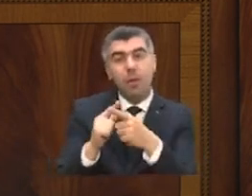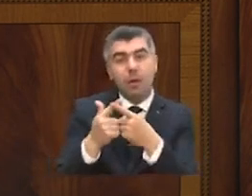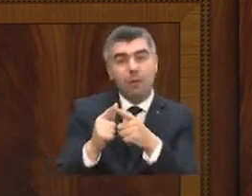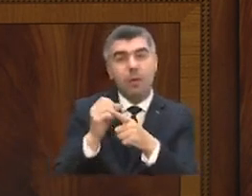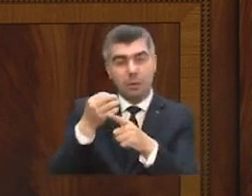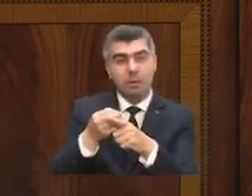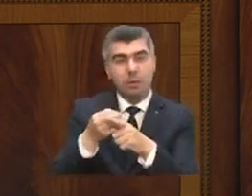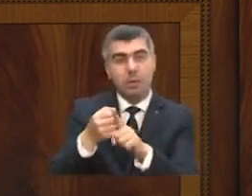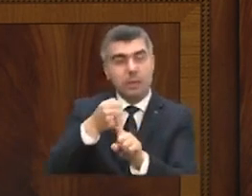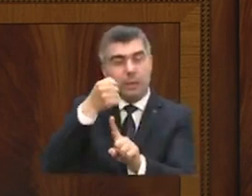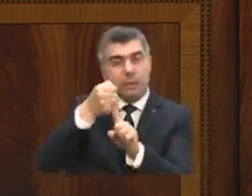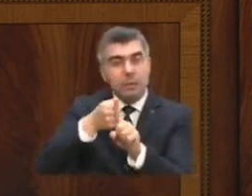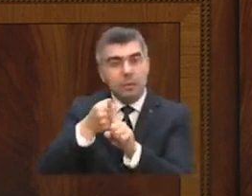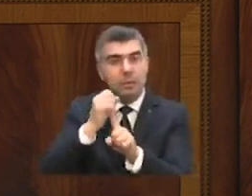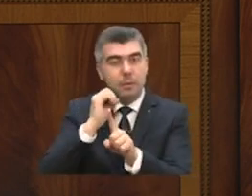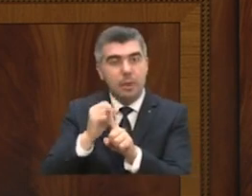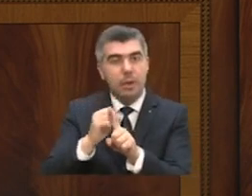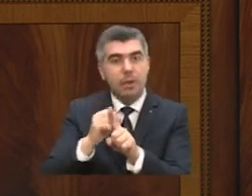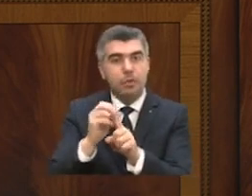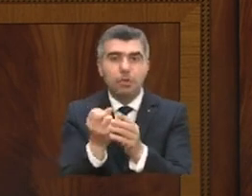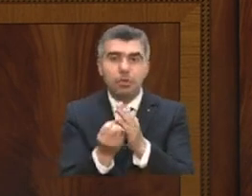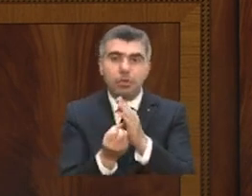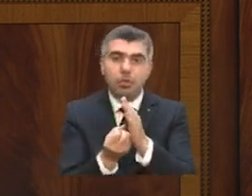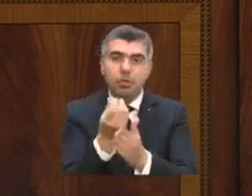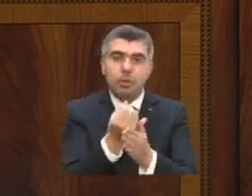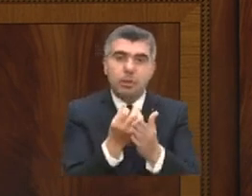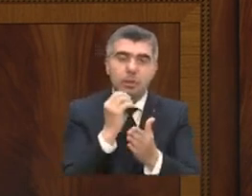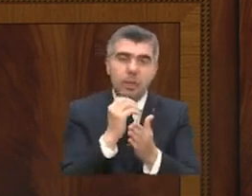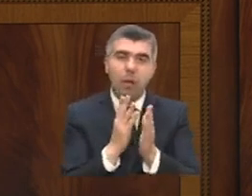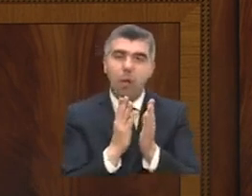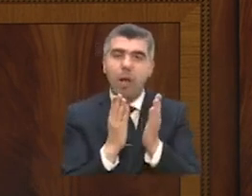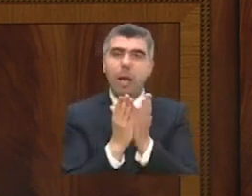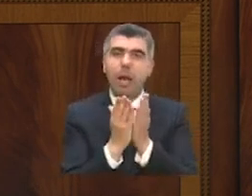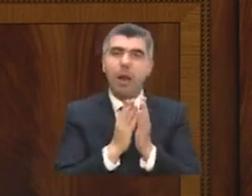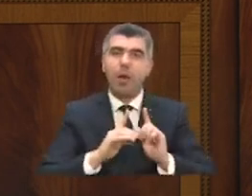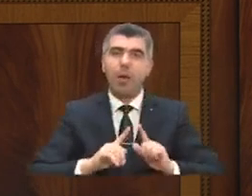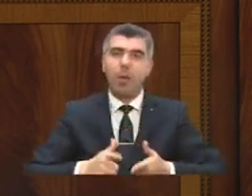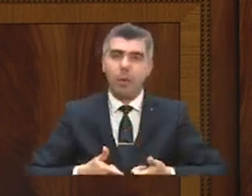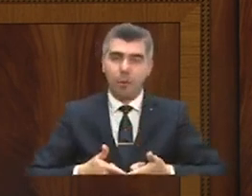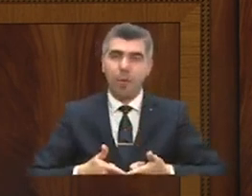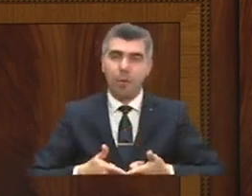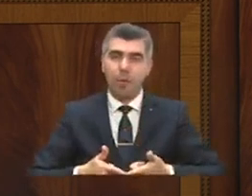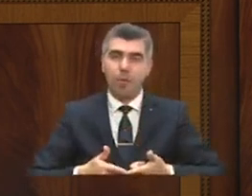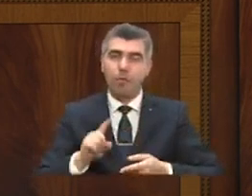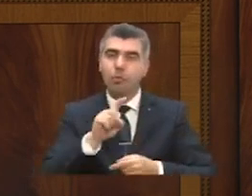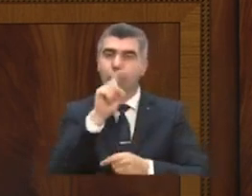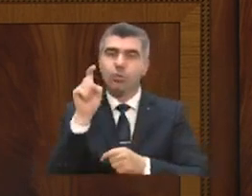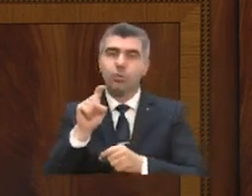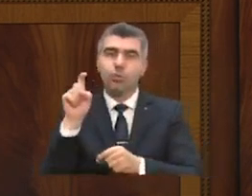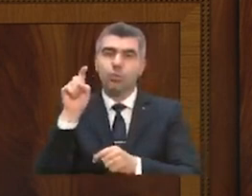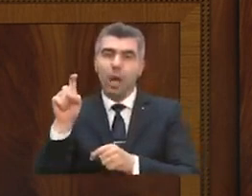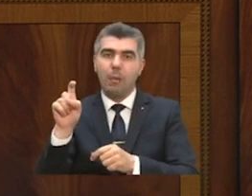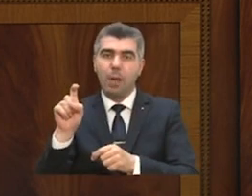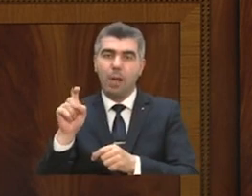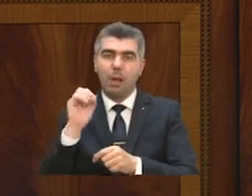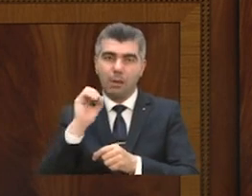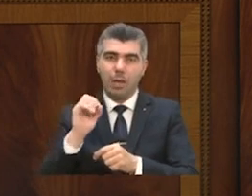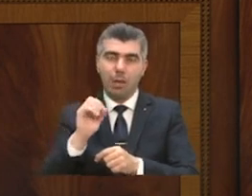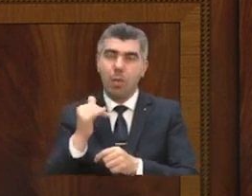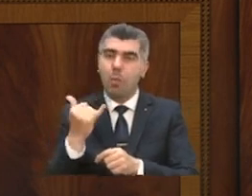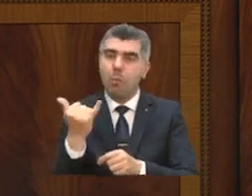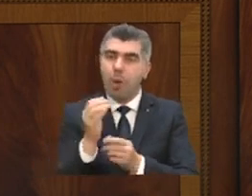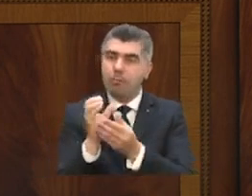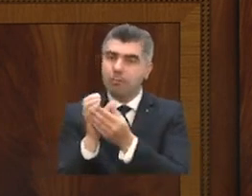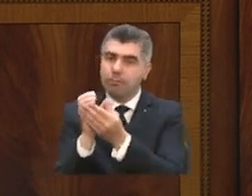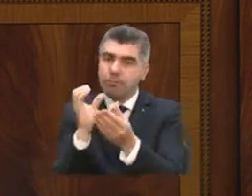المجهودات المرتبطة بإحداث المدارس الجماعتية، وتطوير النقل